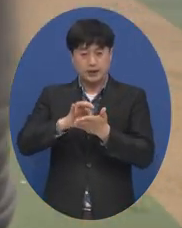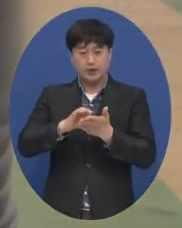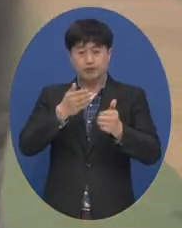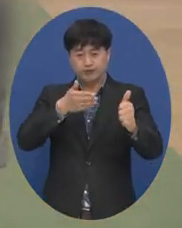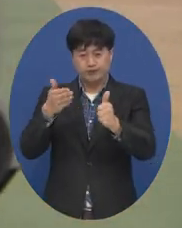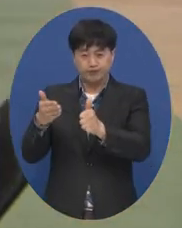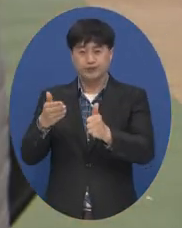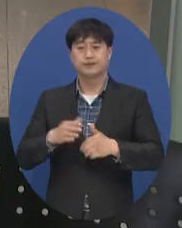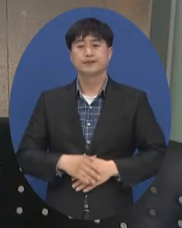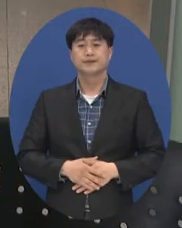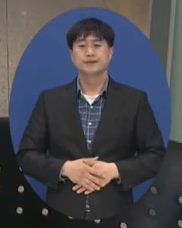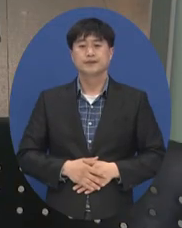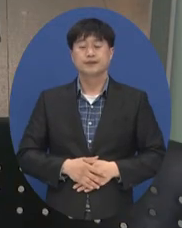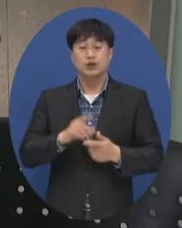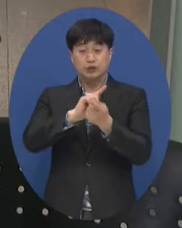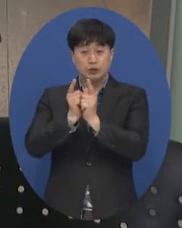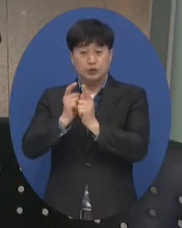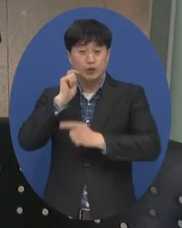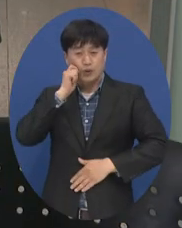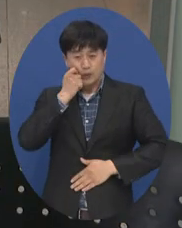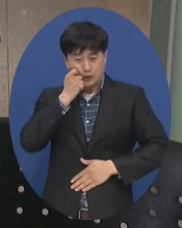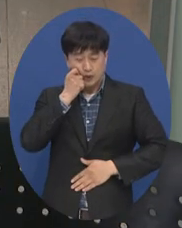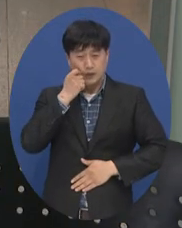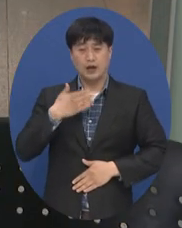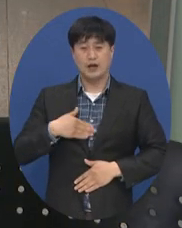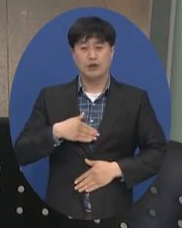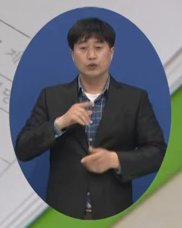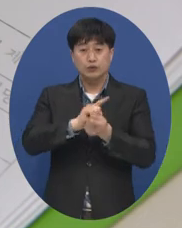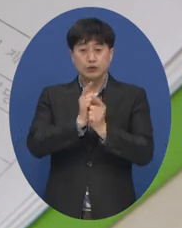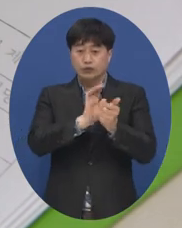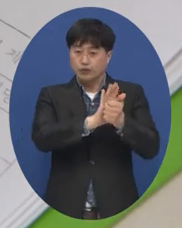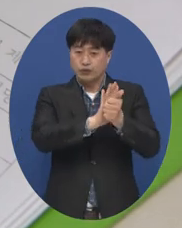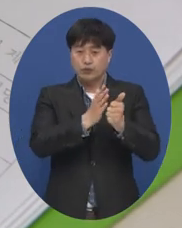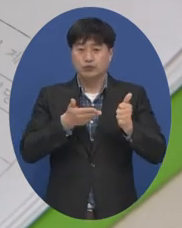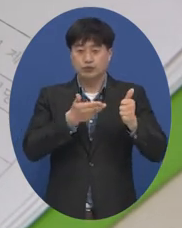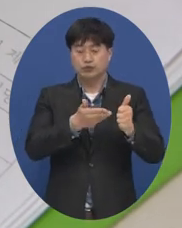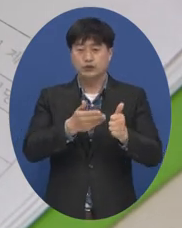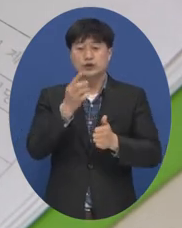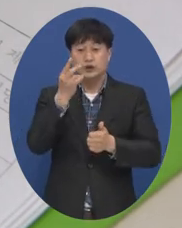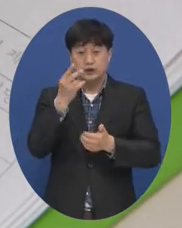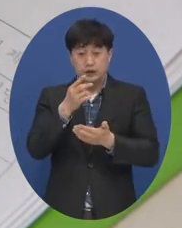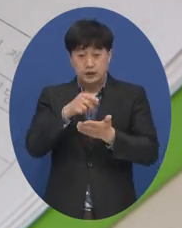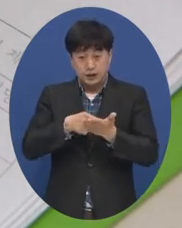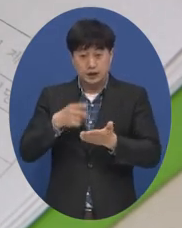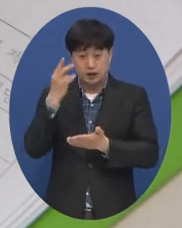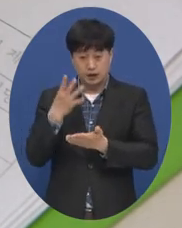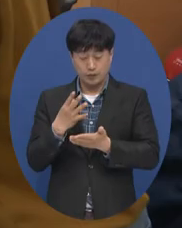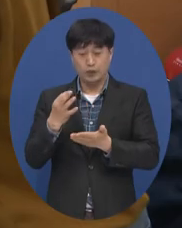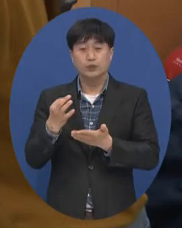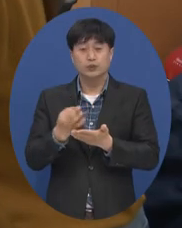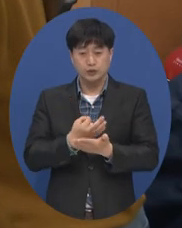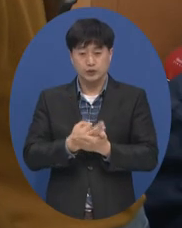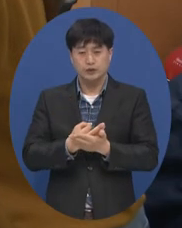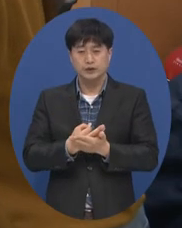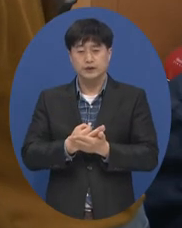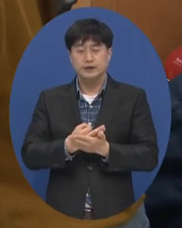이용해달라고 밝혔습니다. 서로의 어려움을 알고 서로에게 위안을 주는 재난기본소득 슬기로운